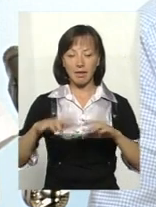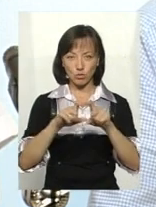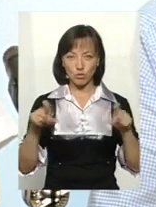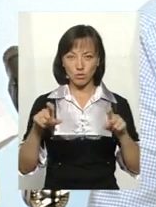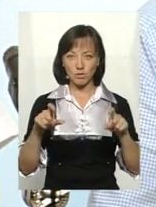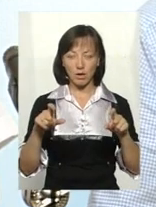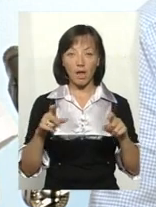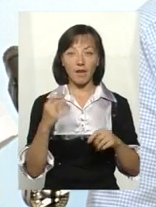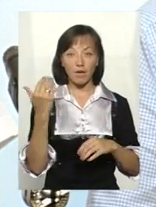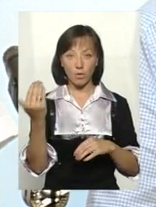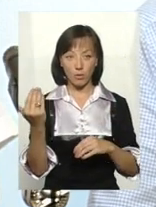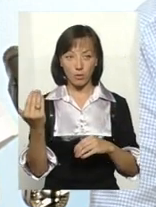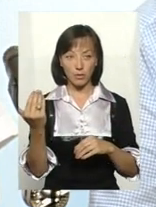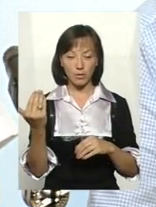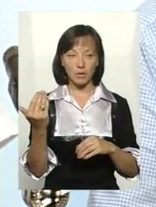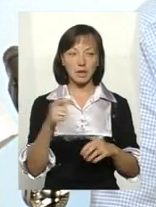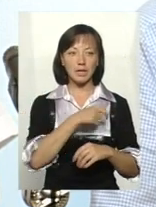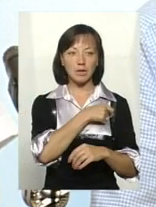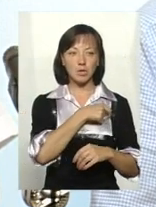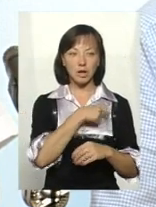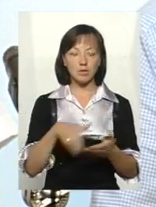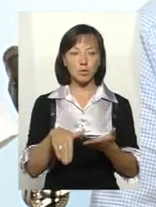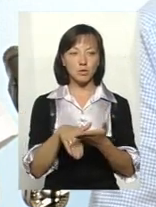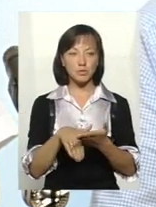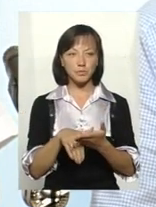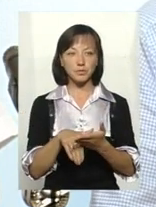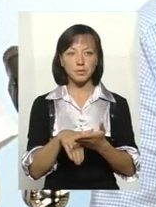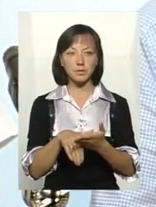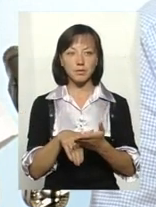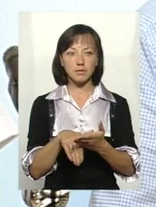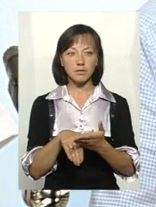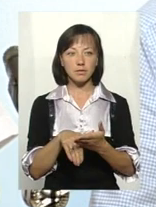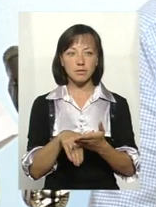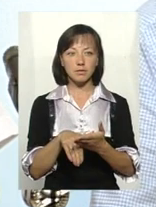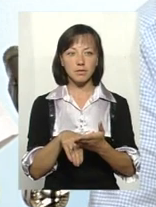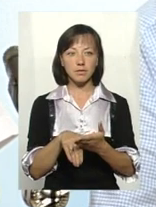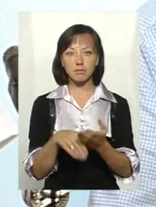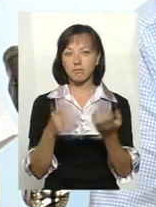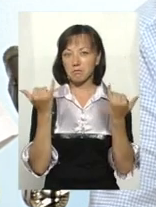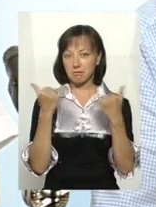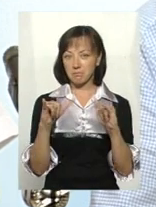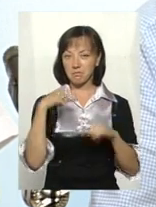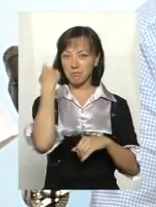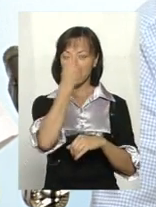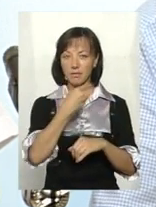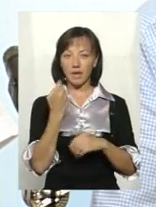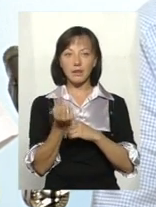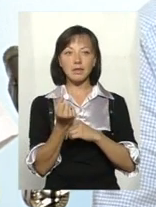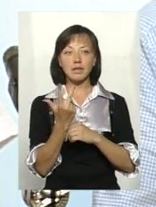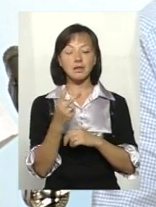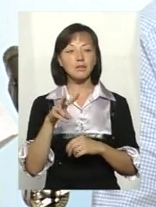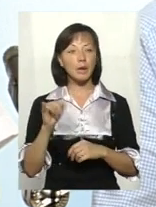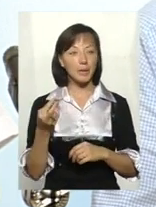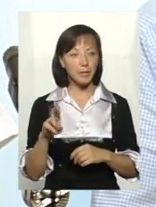що його депутатські помічники зробили надзвичайно здивоване обличчя. Тому що 13